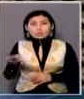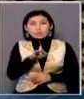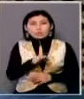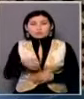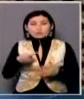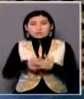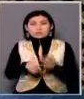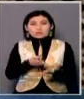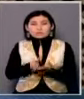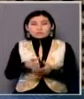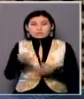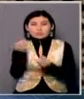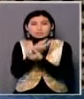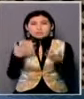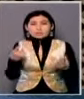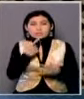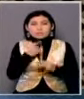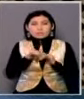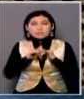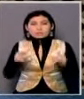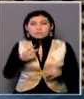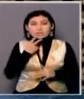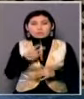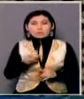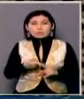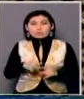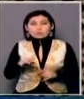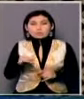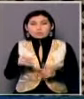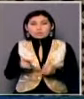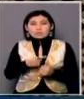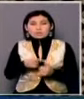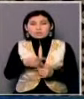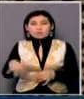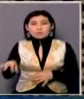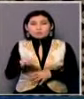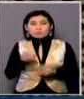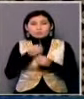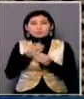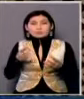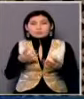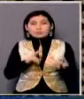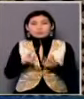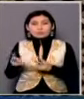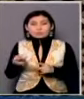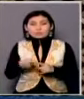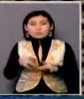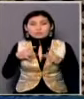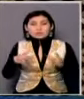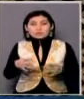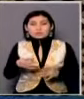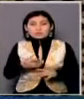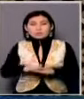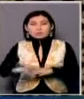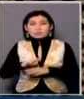ішкі саясат, мәдениет және тілдер дамыту бөліміне қарасты Смағұл Көшекбаев атындағы аудандық мәдениет үйі Наурыз мейрамын осы